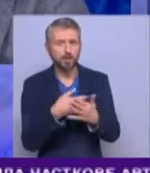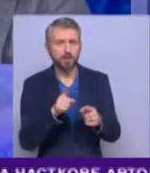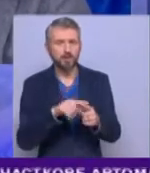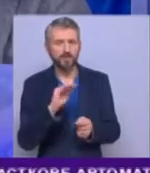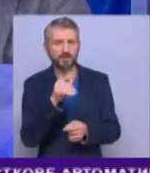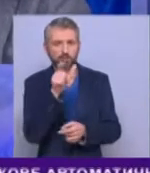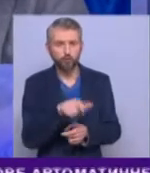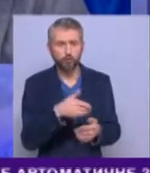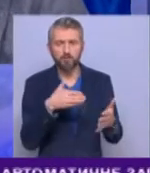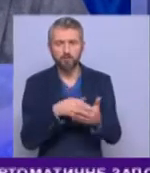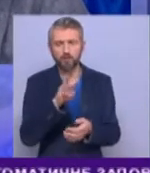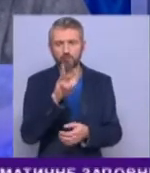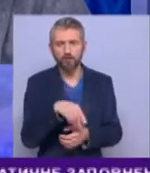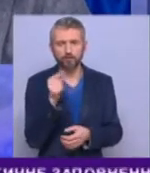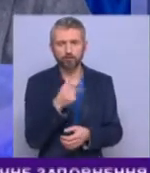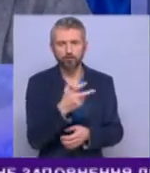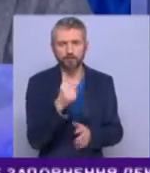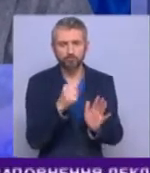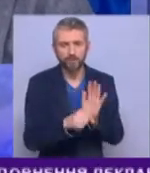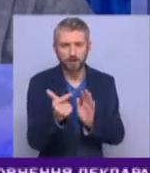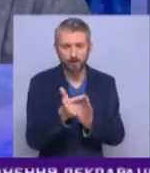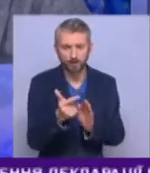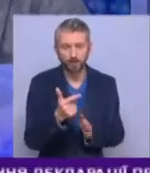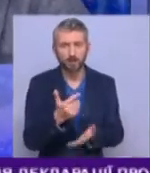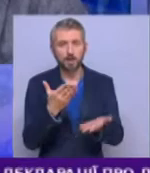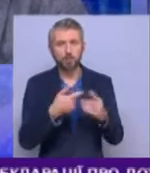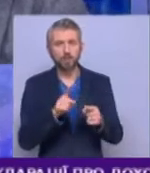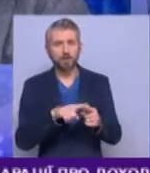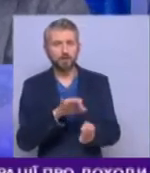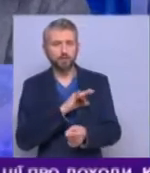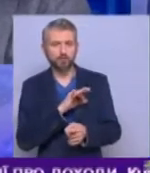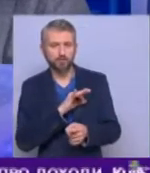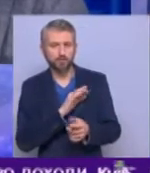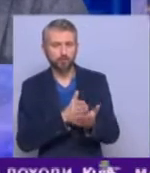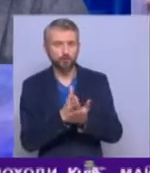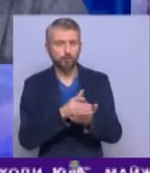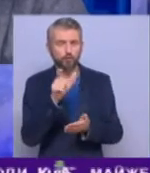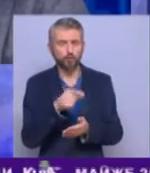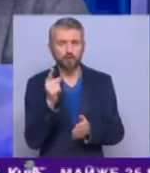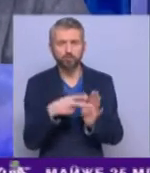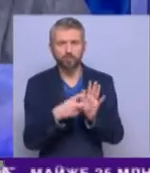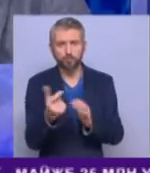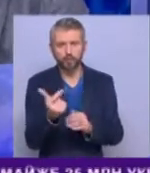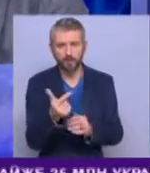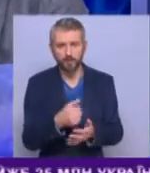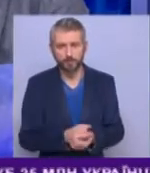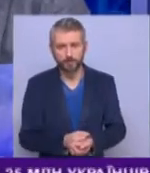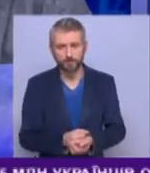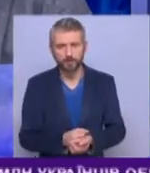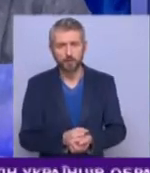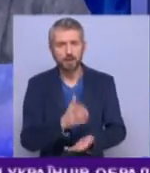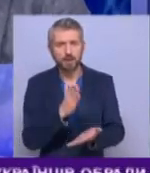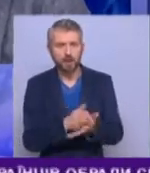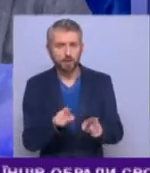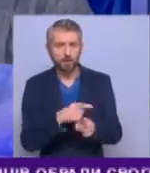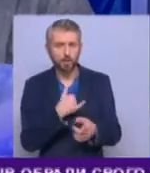фізична особа, то максимальний штраф 1360 гривень. Якщо це юридична або посадова особа, 1700 гривень. Є такі в